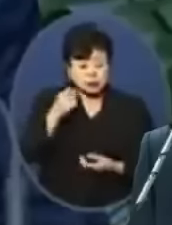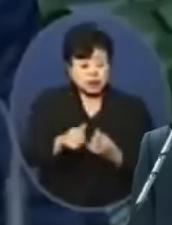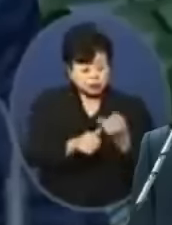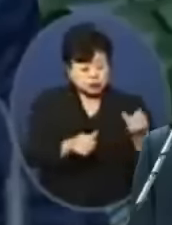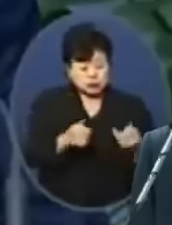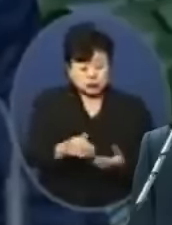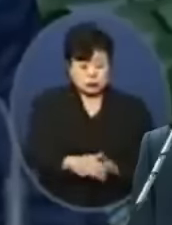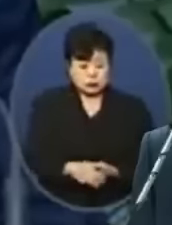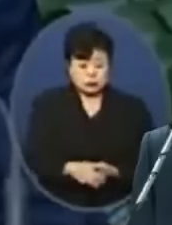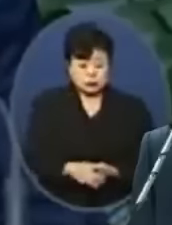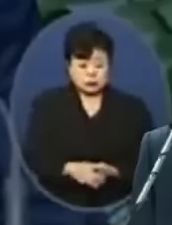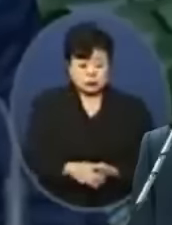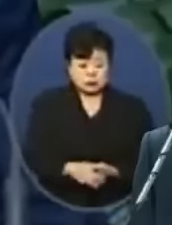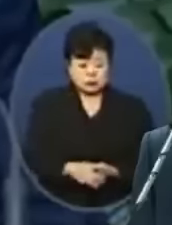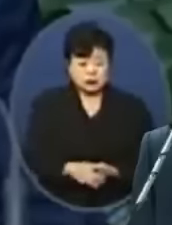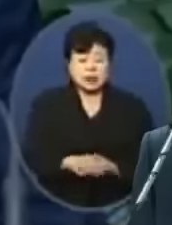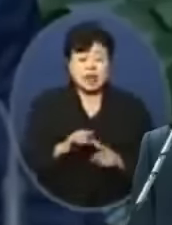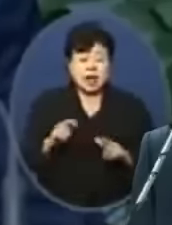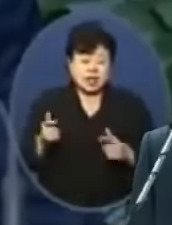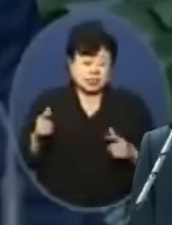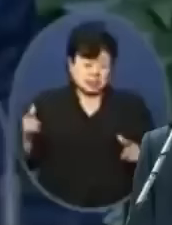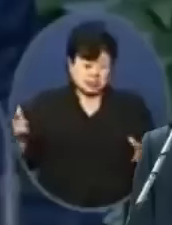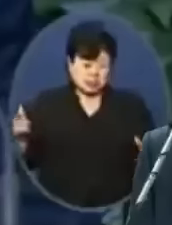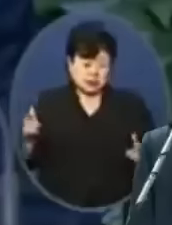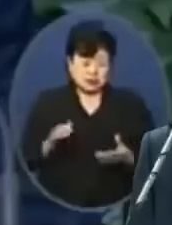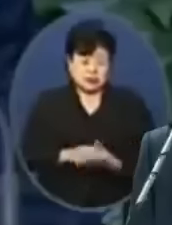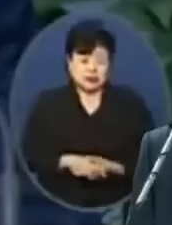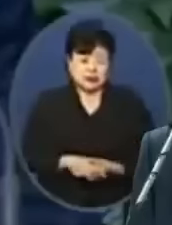부인 아닙니까? 아니에요.